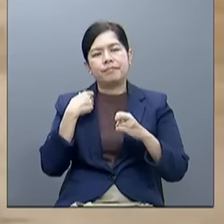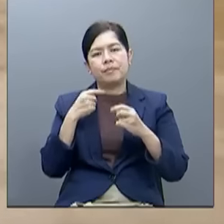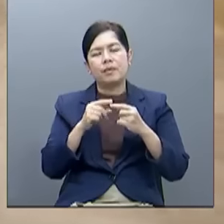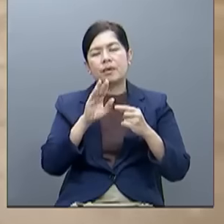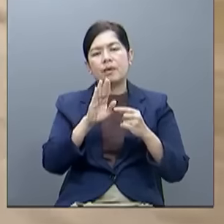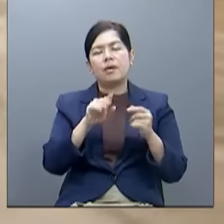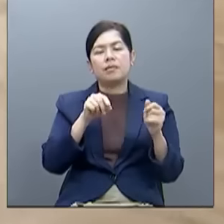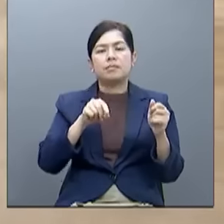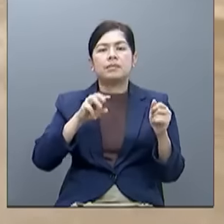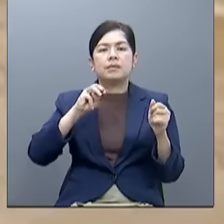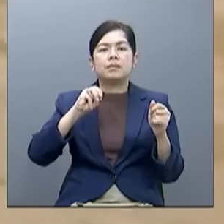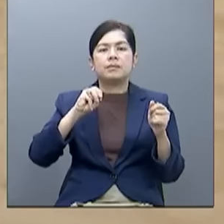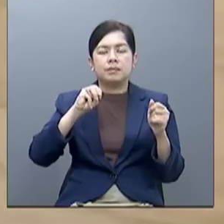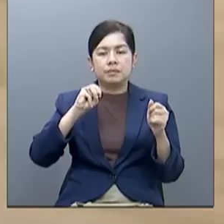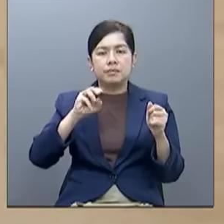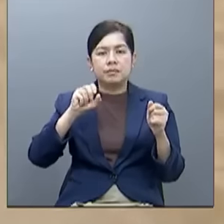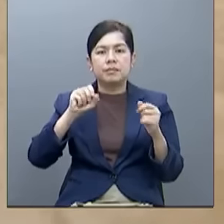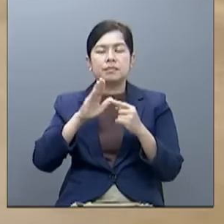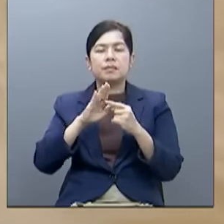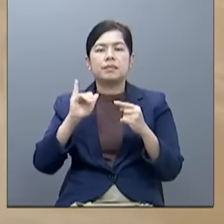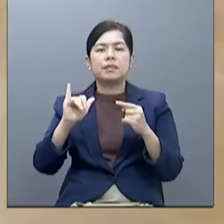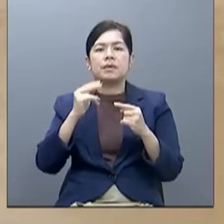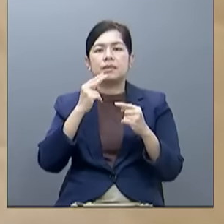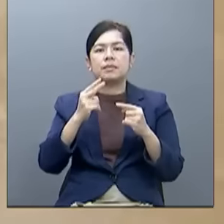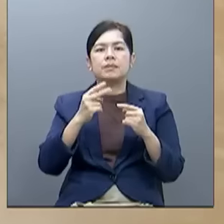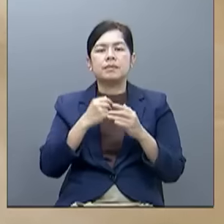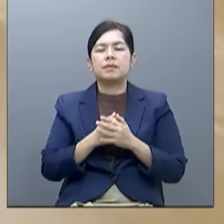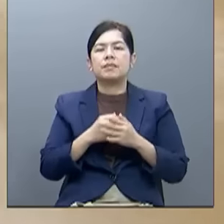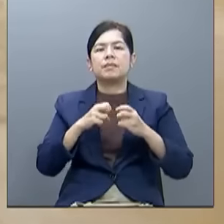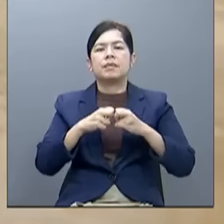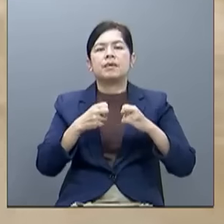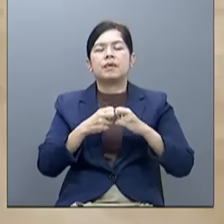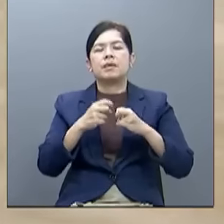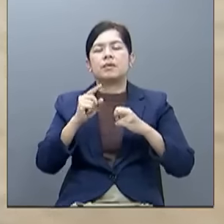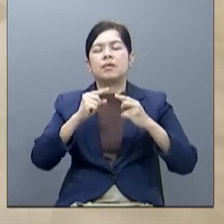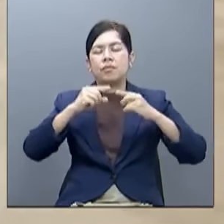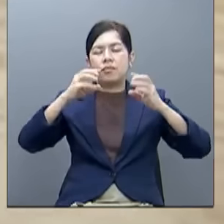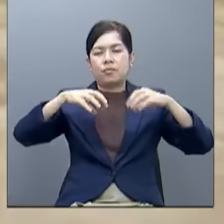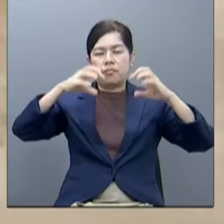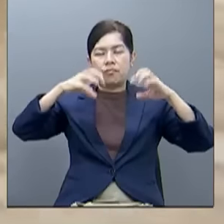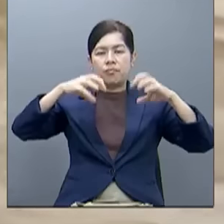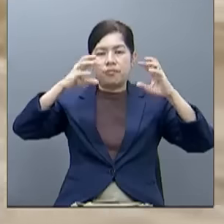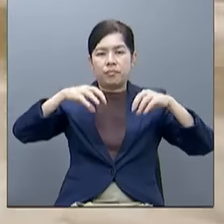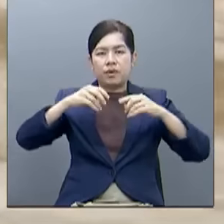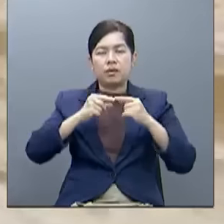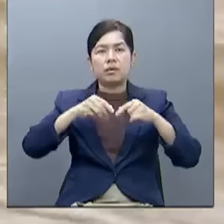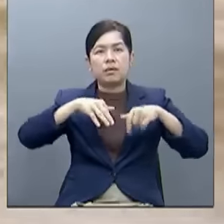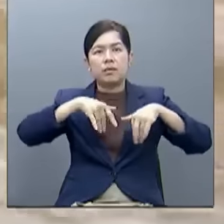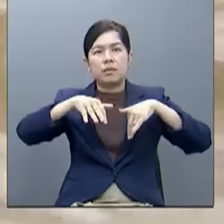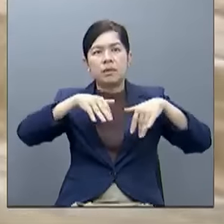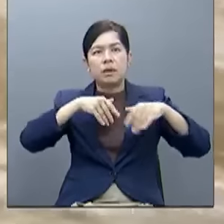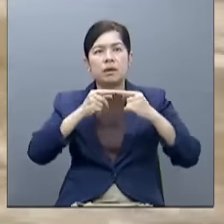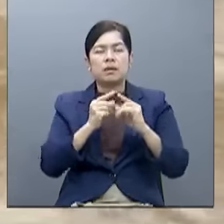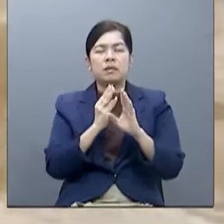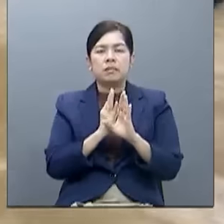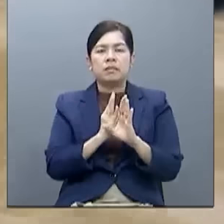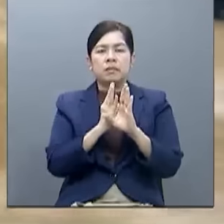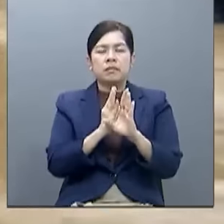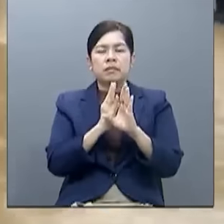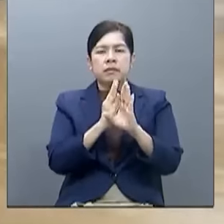ได้ตั้งแต่ช่วงเช้าที่ผ่านมาแล้วนะครับท่ามกลางสายฝนที่ตกลงมาครับที่มีประชาชนเดินมุ่งหน้าไปทางด่านแม่ส